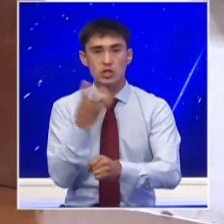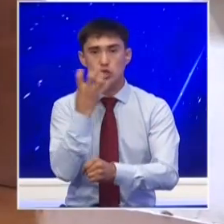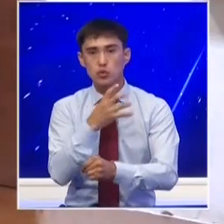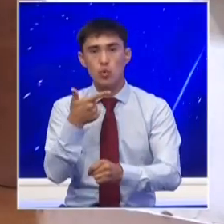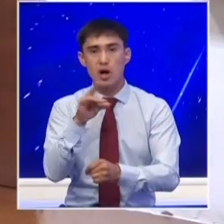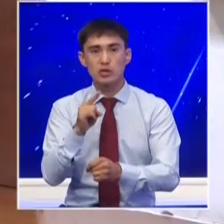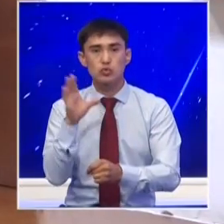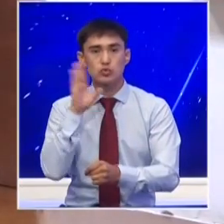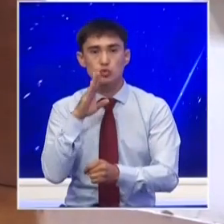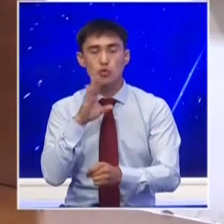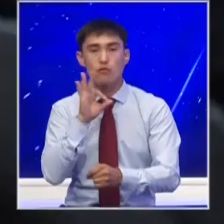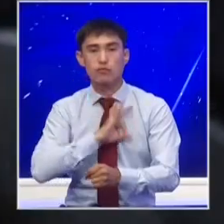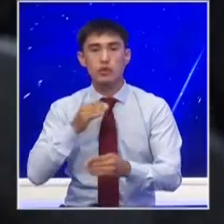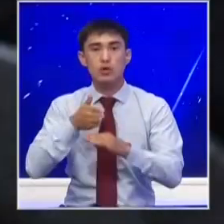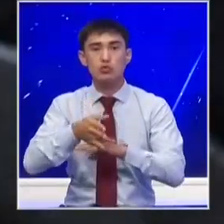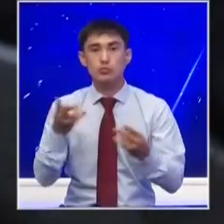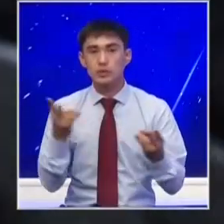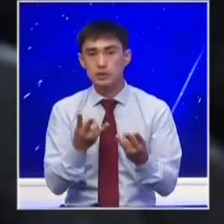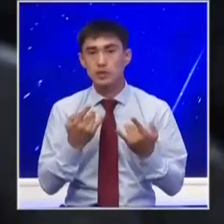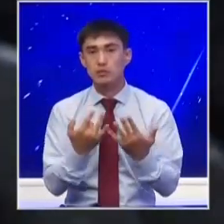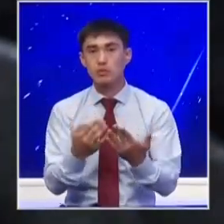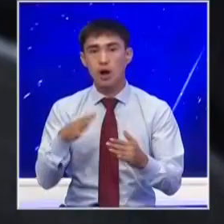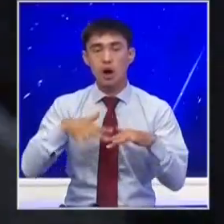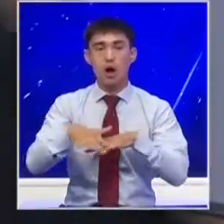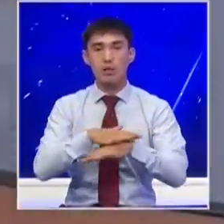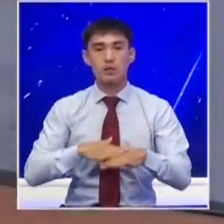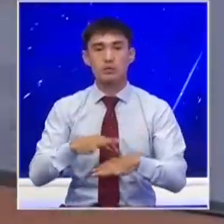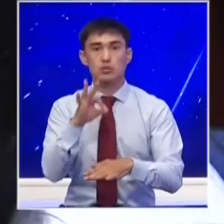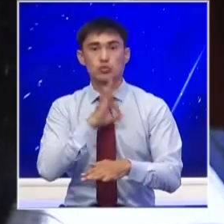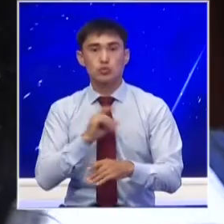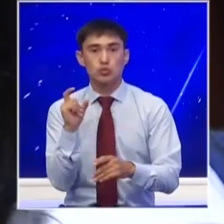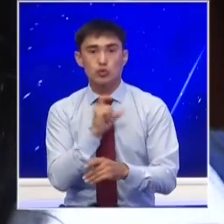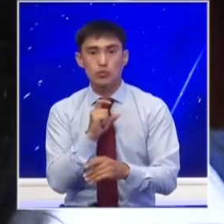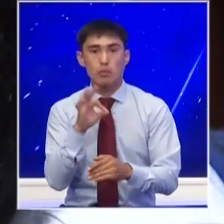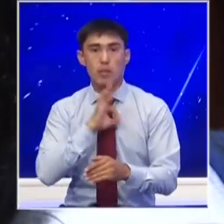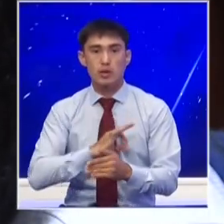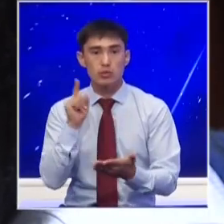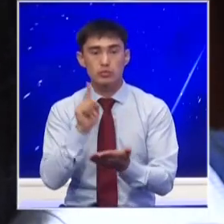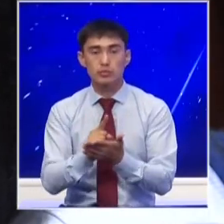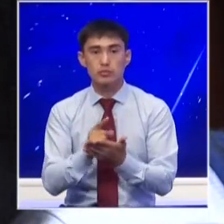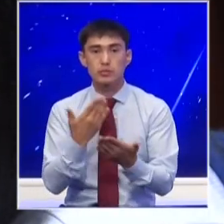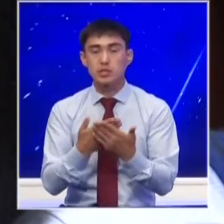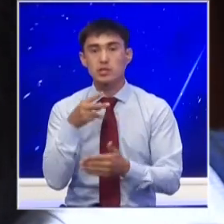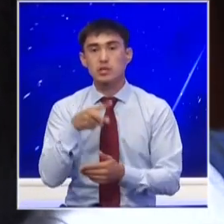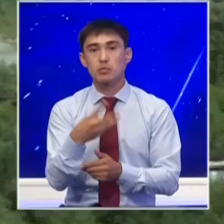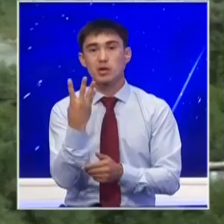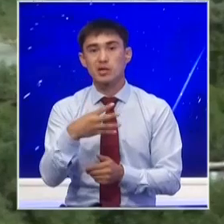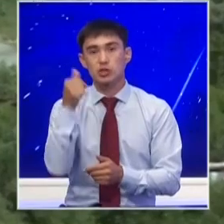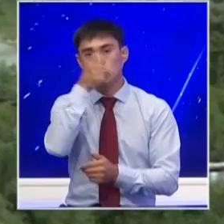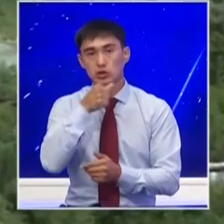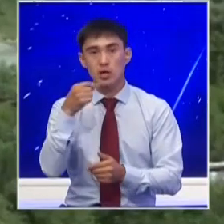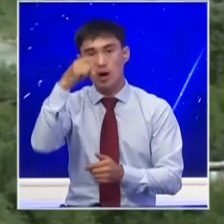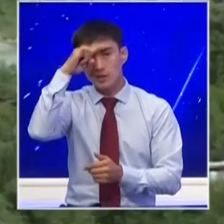газ, су қолжетімді болуын талап етті. Халықта игіліктерді үнемді пайдалануы шарт. Мәселен, 2040